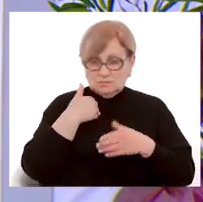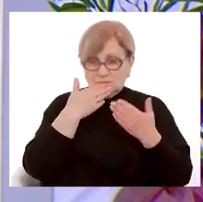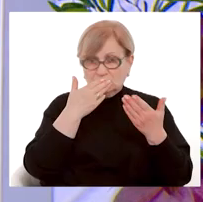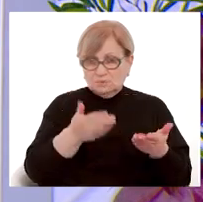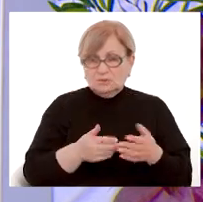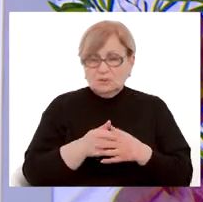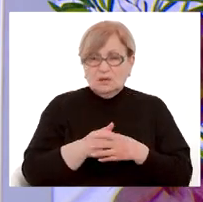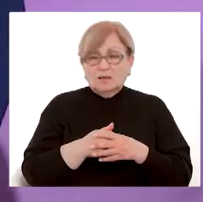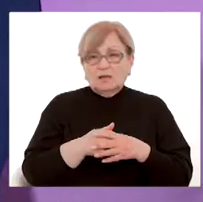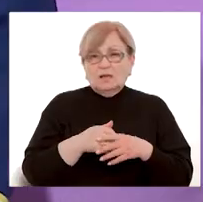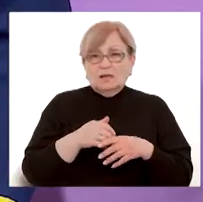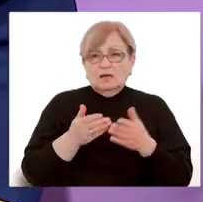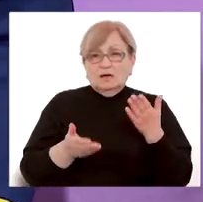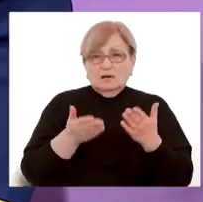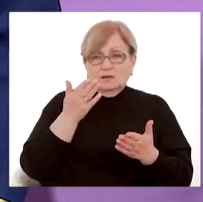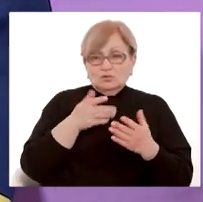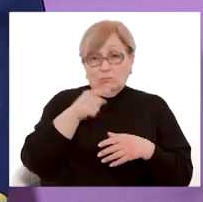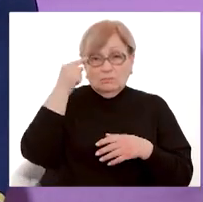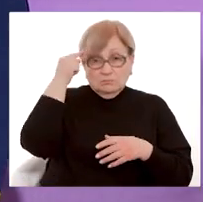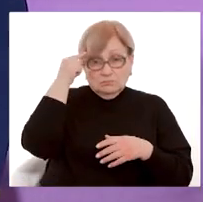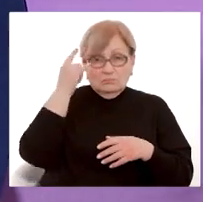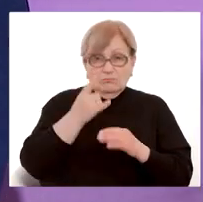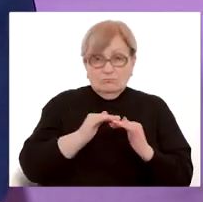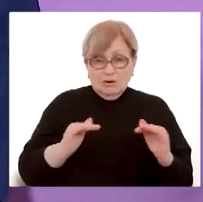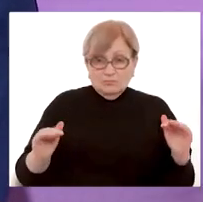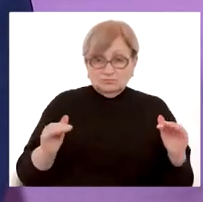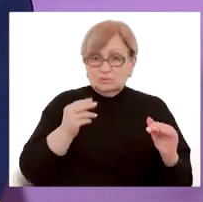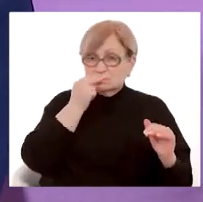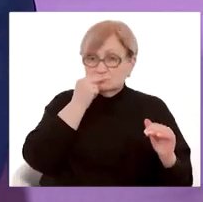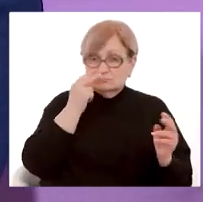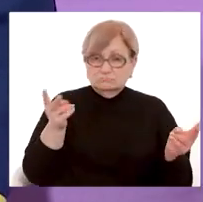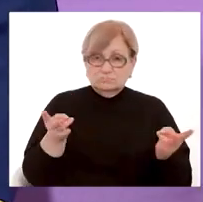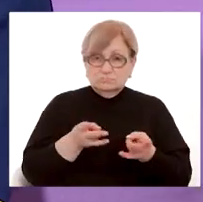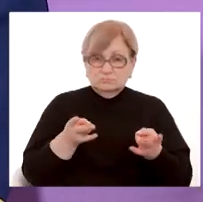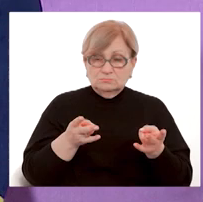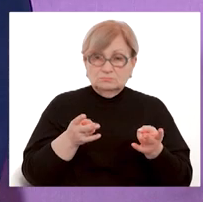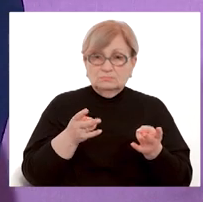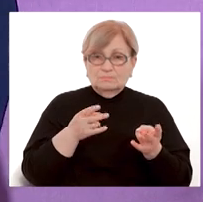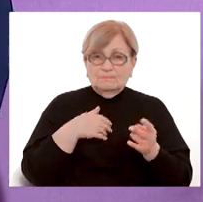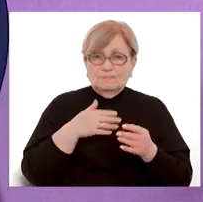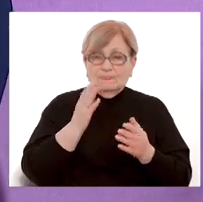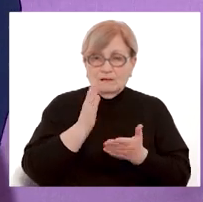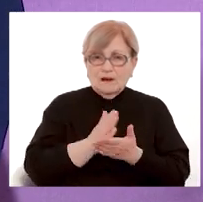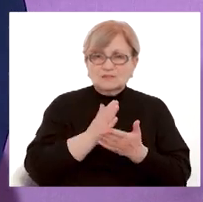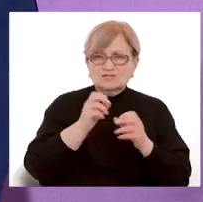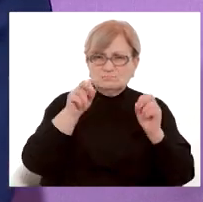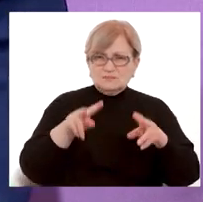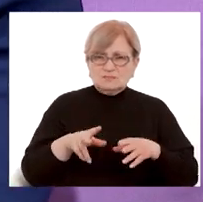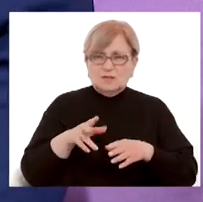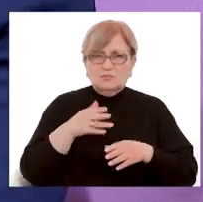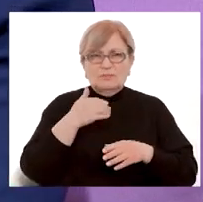სპეციალისტთან დაკავშირებით, რომ თუ ფიქრობთ, რომ ბავშვს აქვს კვებით საჭიროება, ამ დროს შეგვიძლია მიმართოთ, არის ესეთი